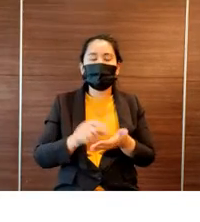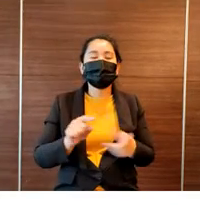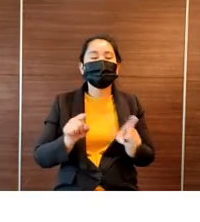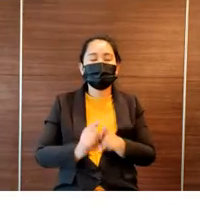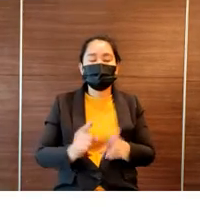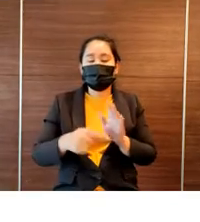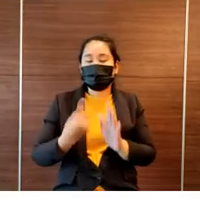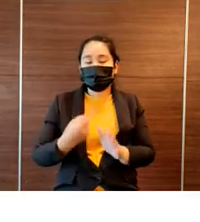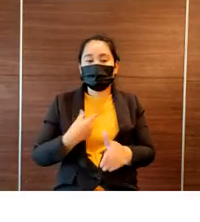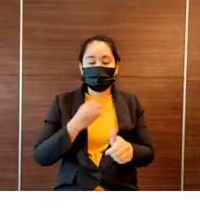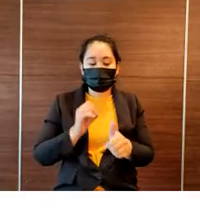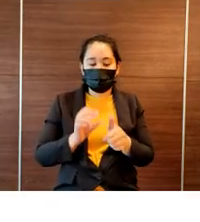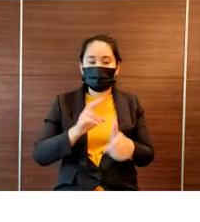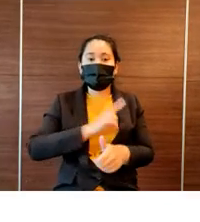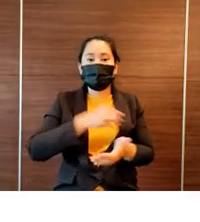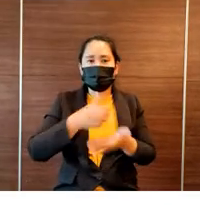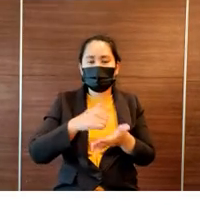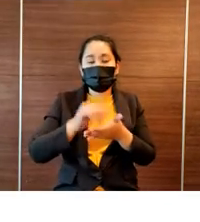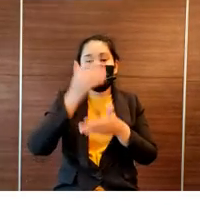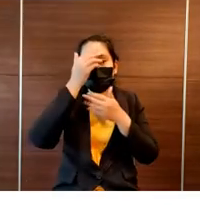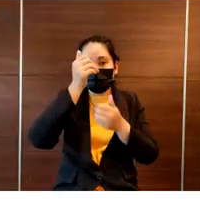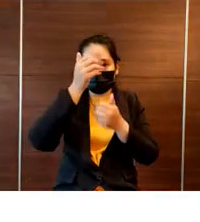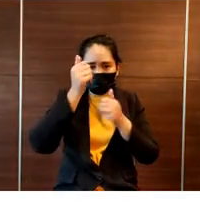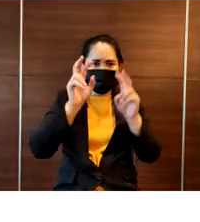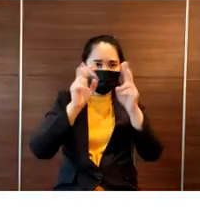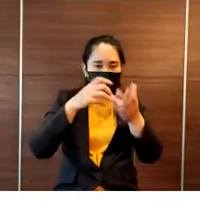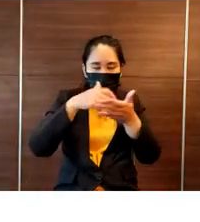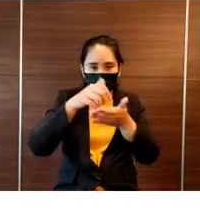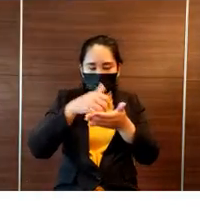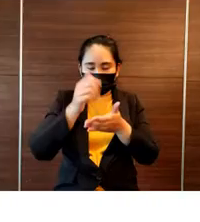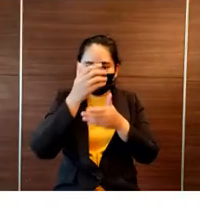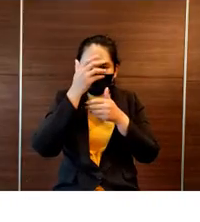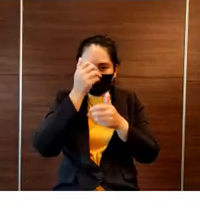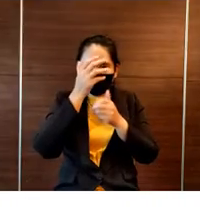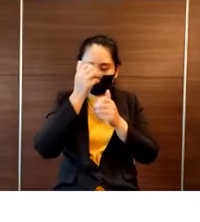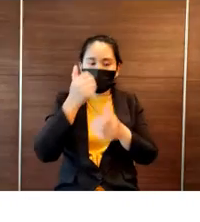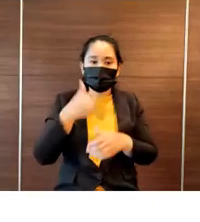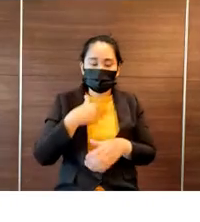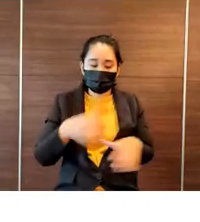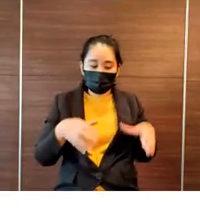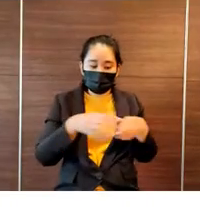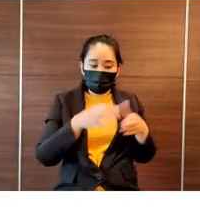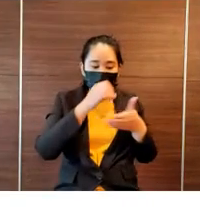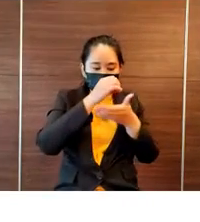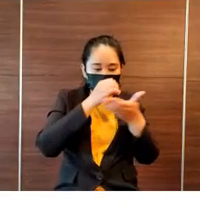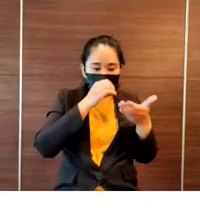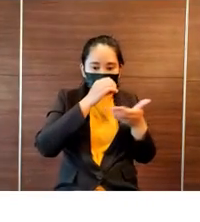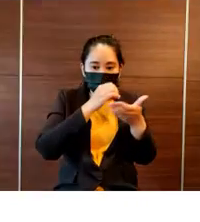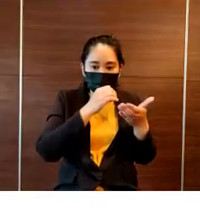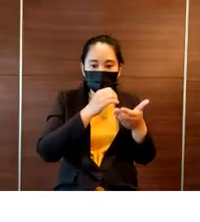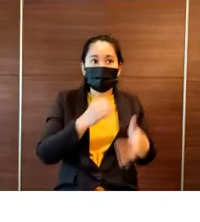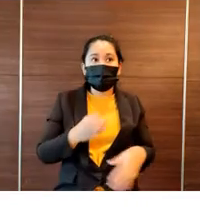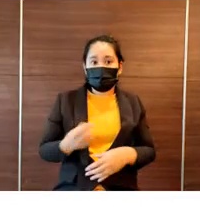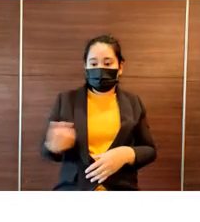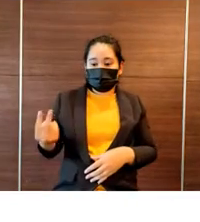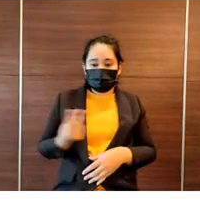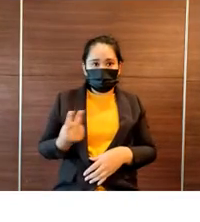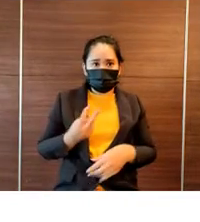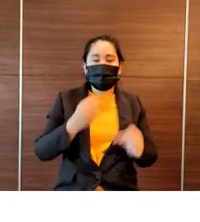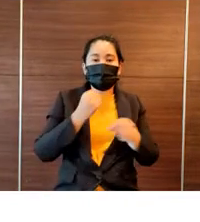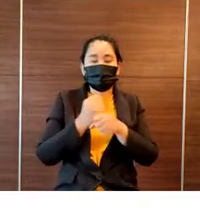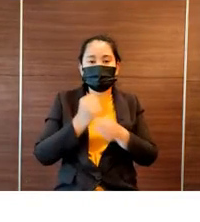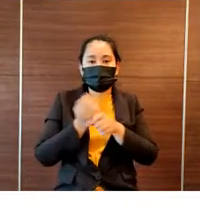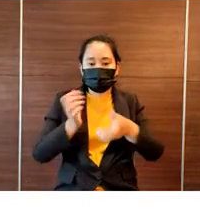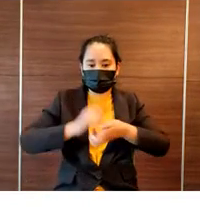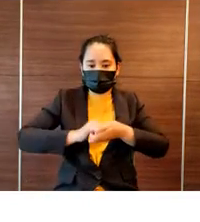ตอนแนะนำตัวนะครับว่าสนใจมานานแล้วก็เอาเข้าจริงๆกับผู้ใช้สารเสพติดนิรนามนานาชาติเนี่ยเราคอนแทคมาตั้งแต่สมั